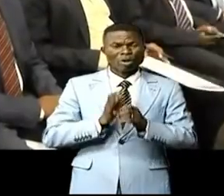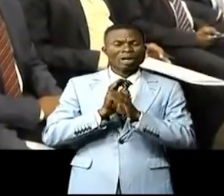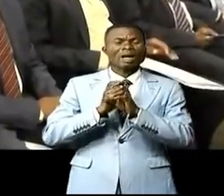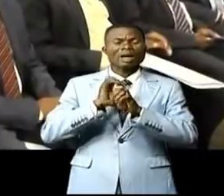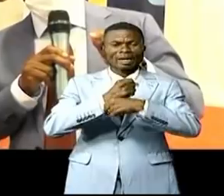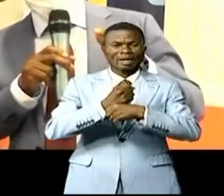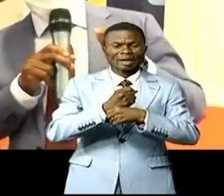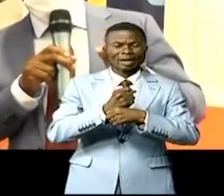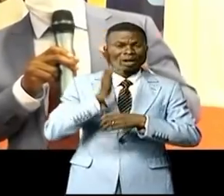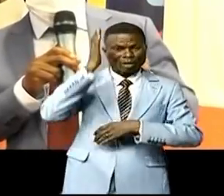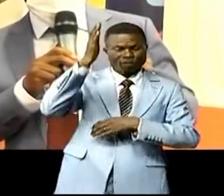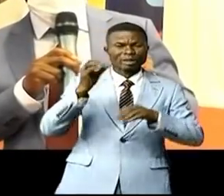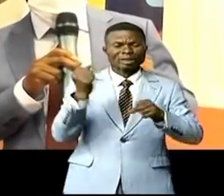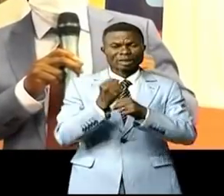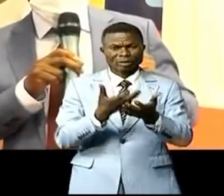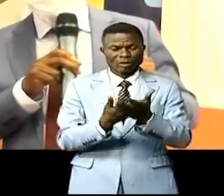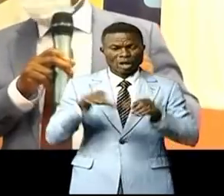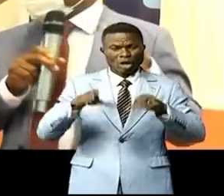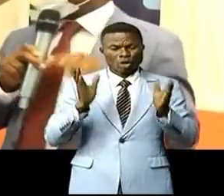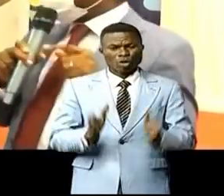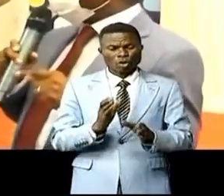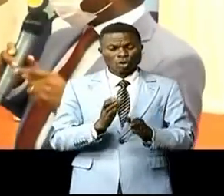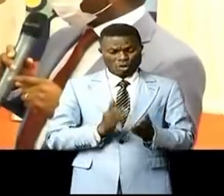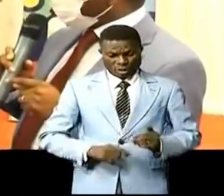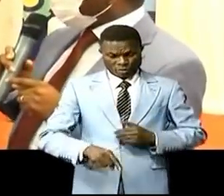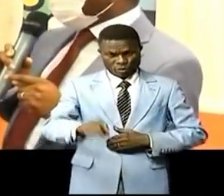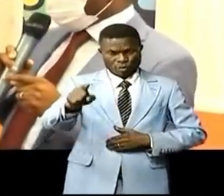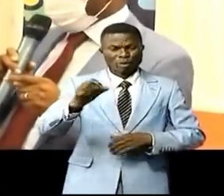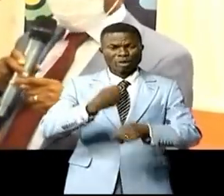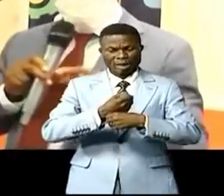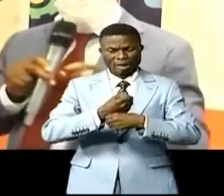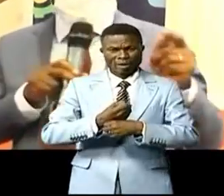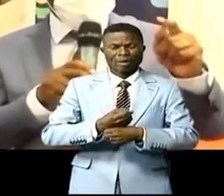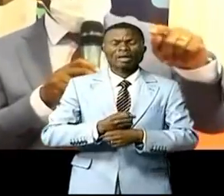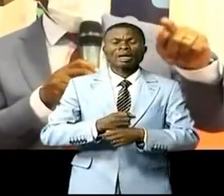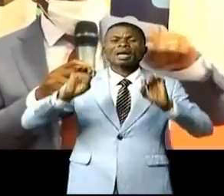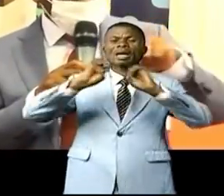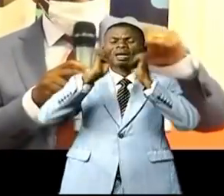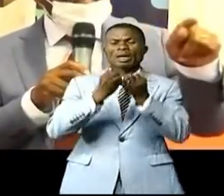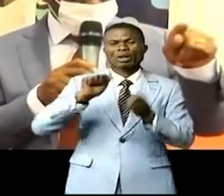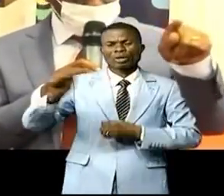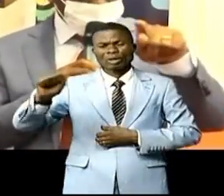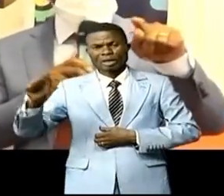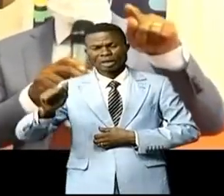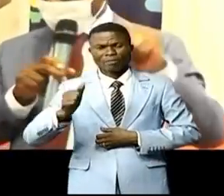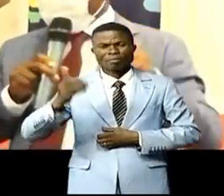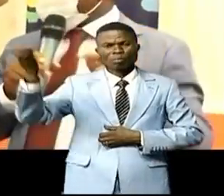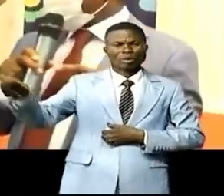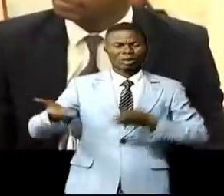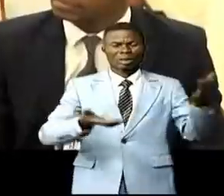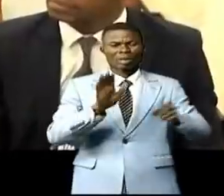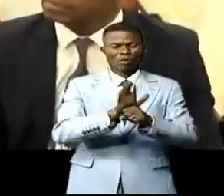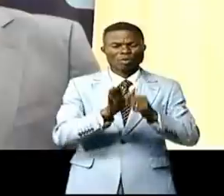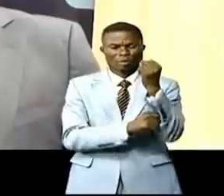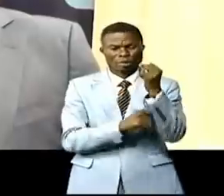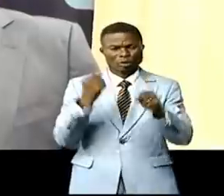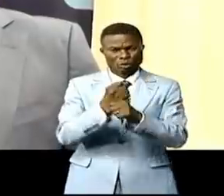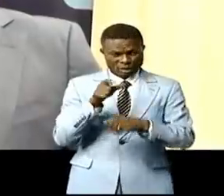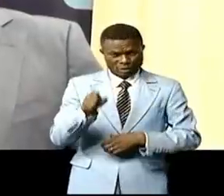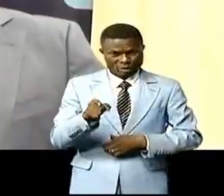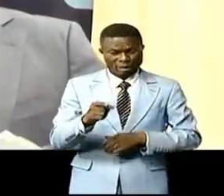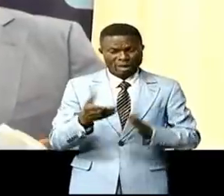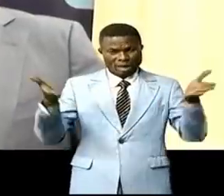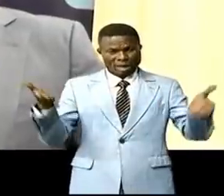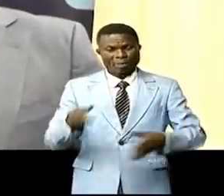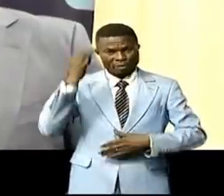d'emplois. Ces Congolais vont créer dans le tout prochain jour les PME industrielles qui vont créer de milliers d'emplois, raison de la présence